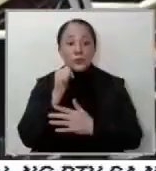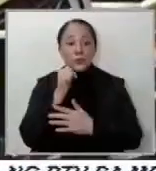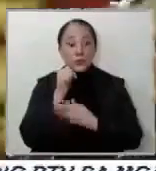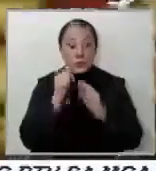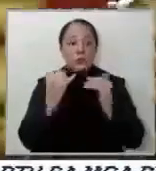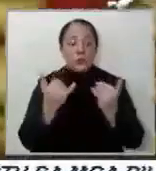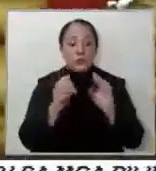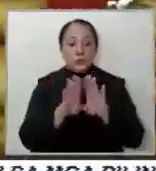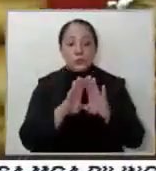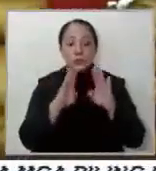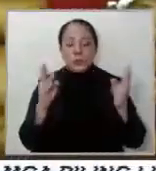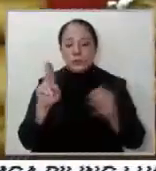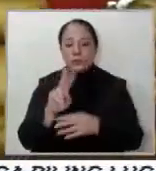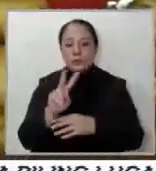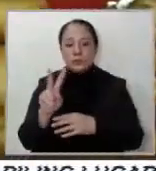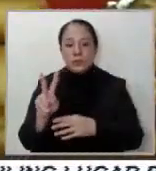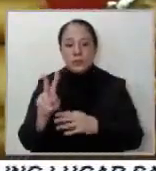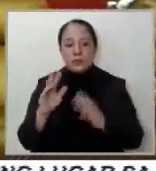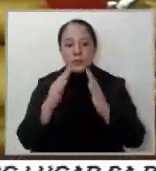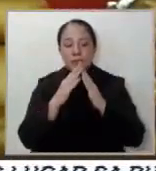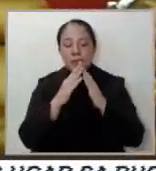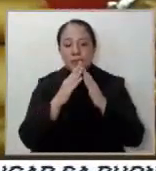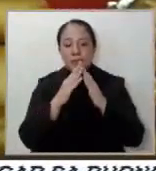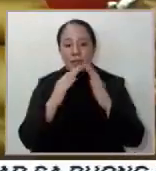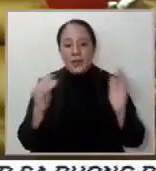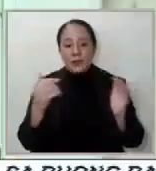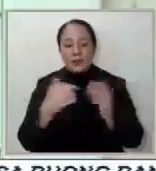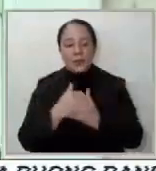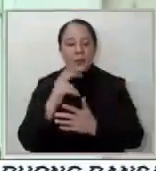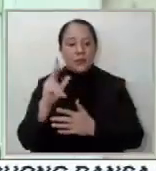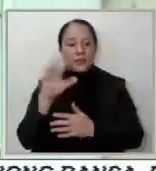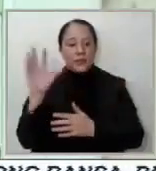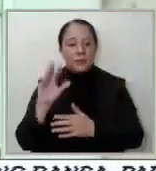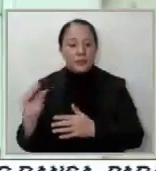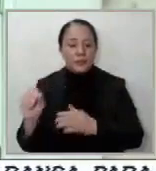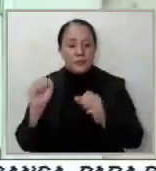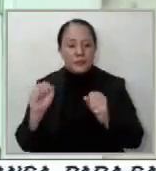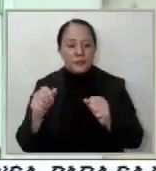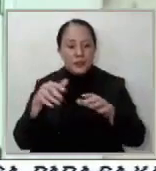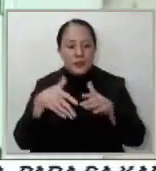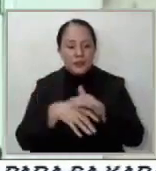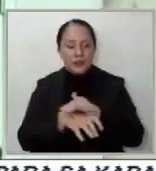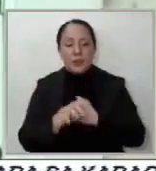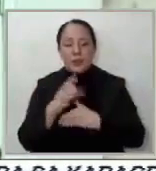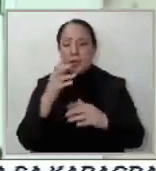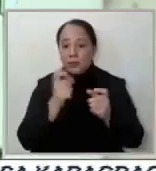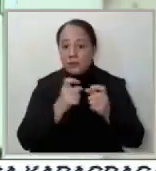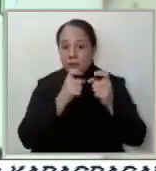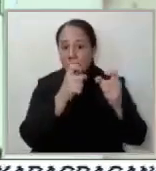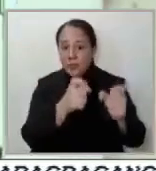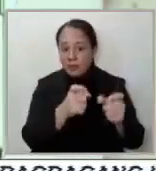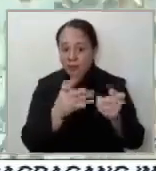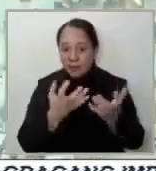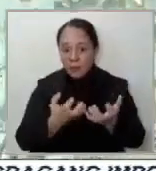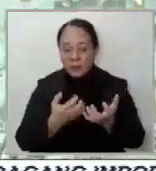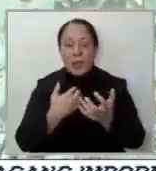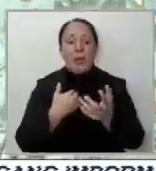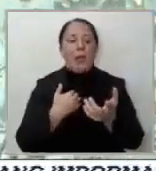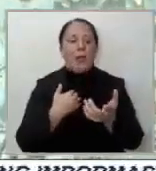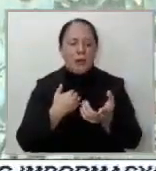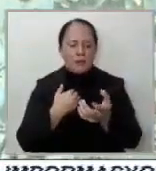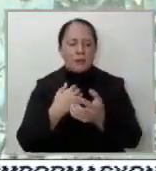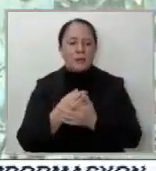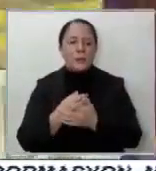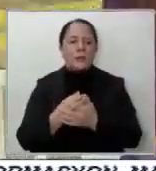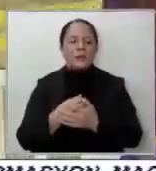kanilang movie house dito sa RWM sa 30% capacity. Kung pangregalo naman ang hanap mo, mahanap mo ito sa